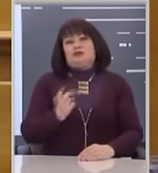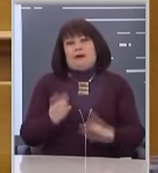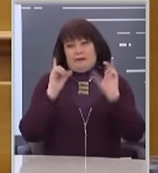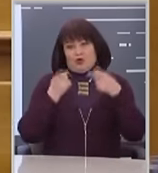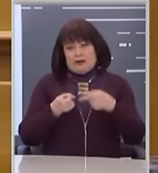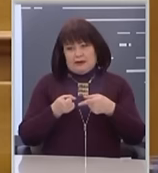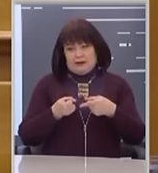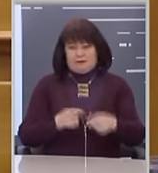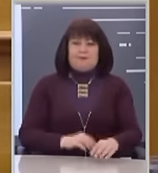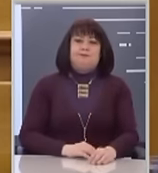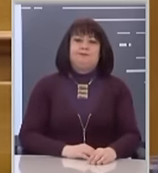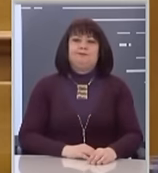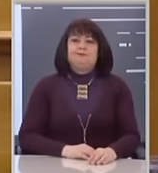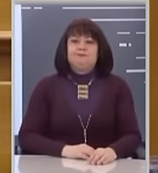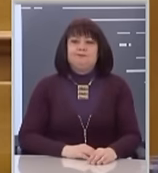Μητσοτάκης. Ο οποίος